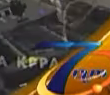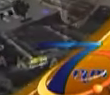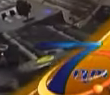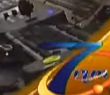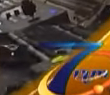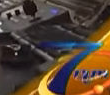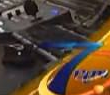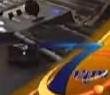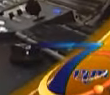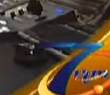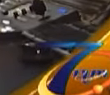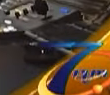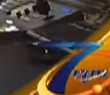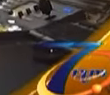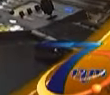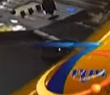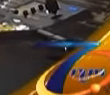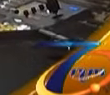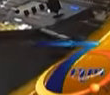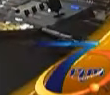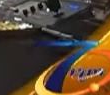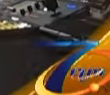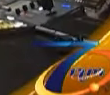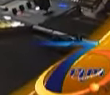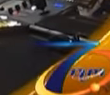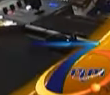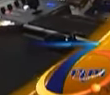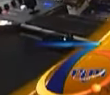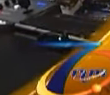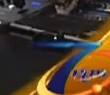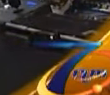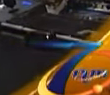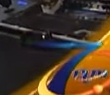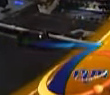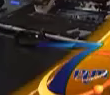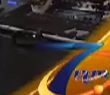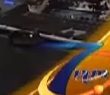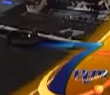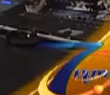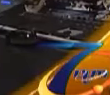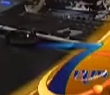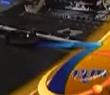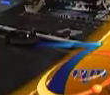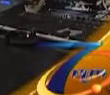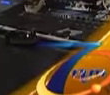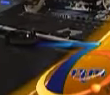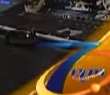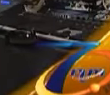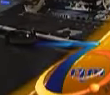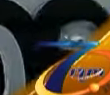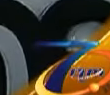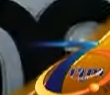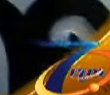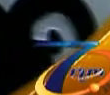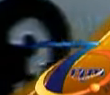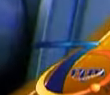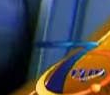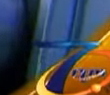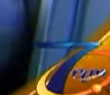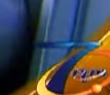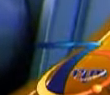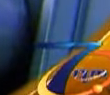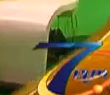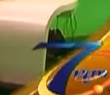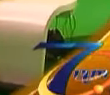yang menyaksikan teknologi analog digantikan dengan transformasi digital.